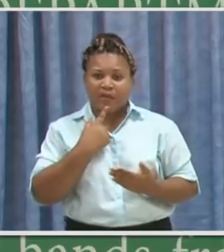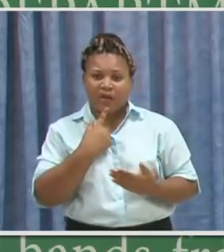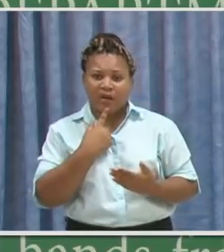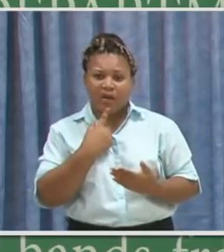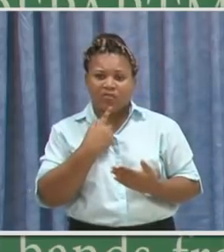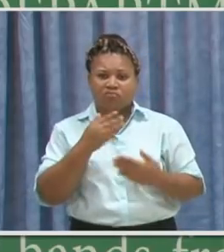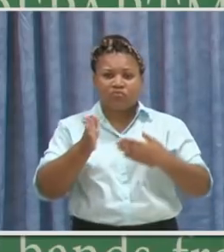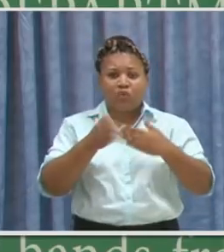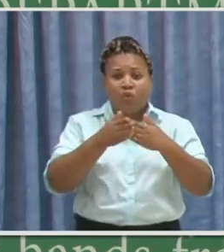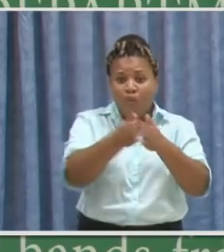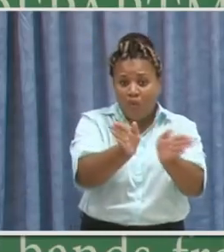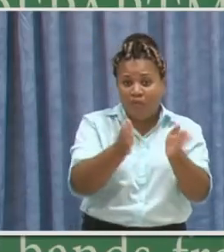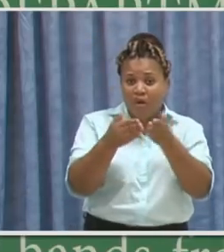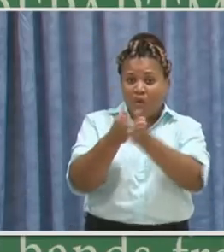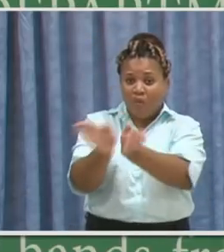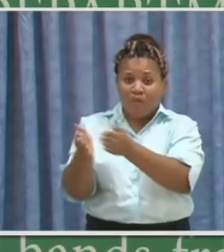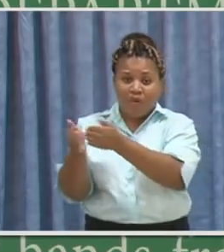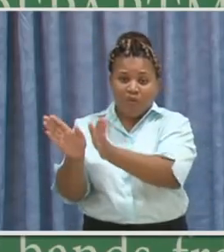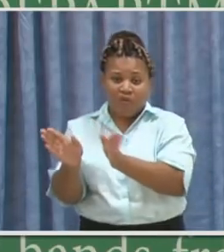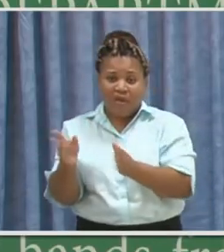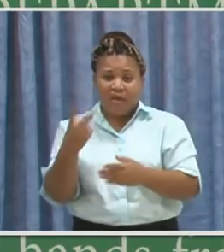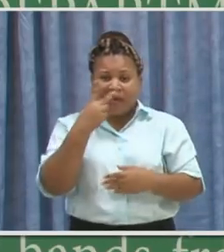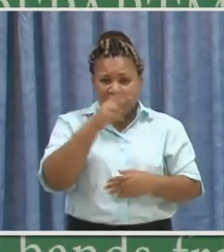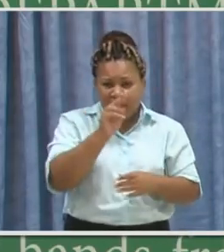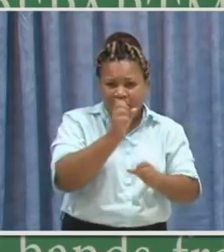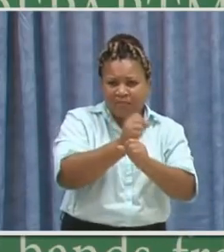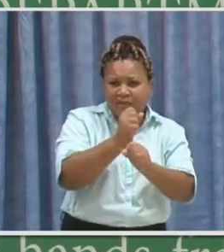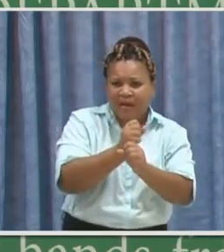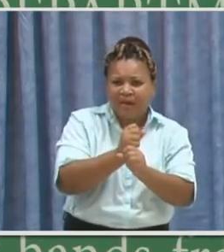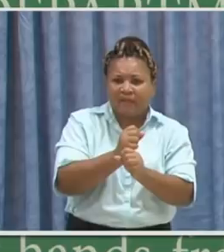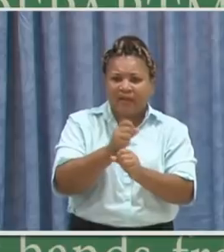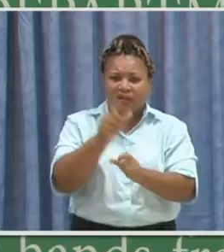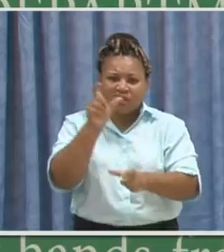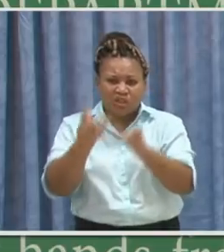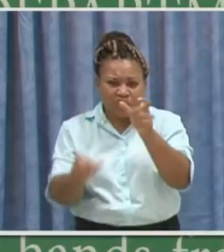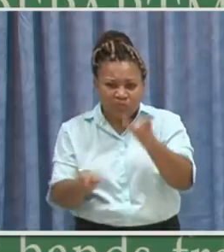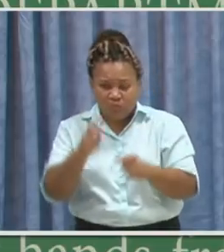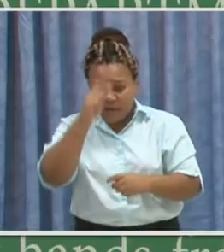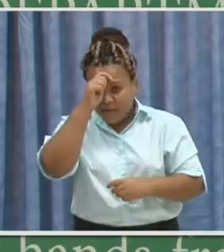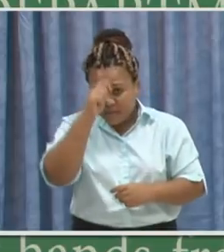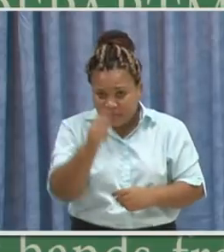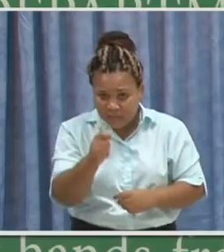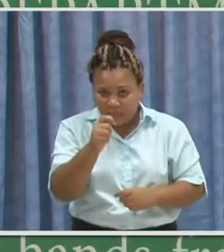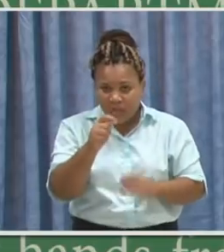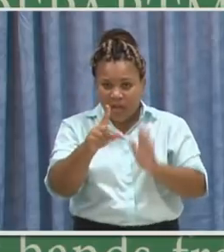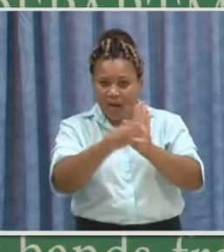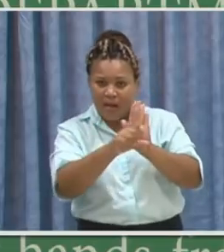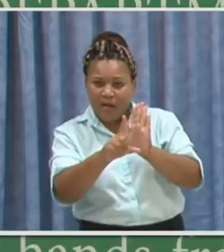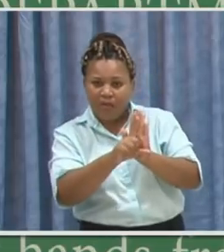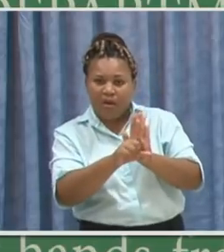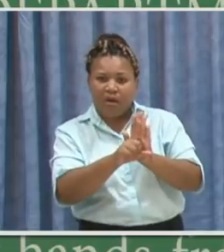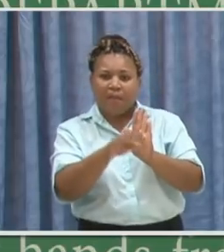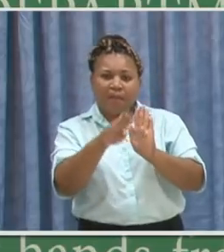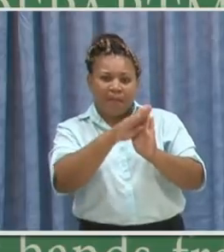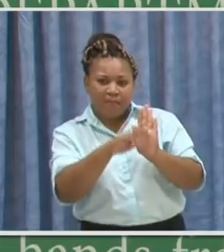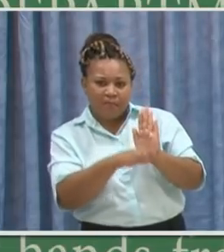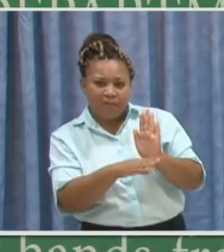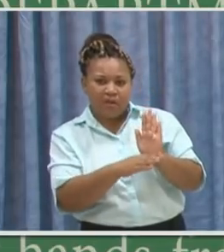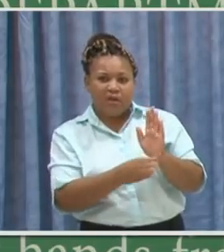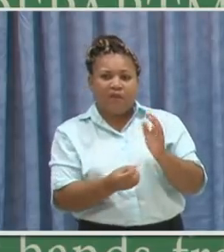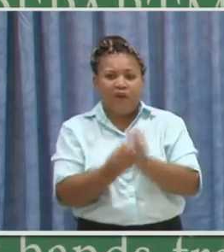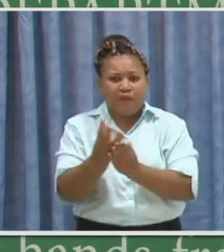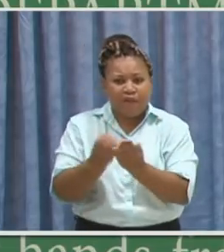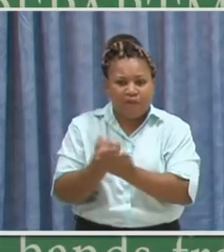respecter tout ça, bonne consigne, dit monde, peut respecter sa bonne gathering, et ainsi de suite, ben, mais ce n'est pas pareil. So, nous